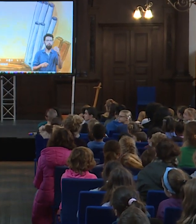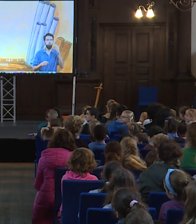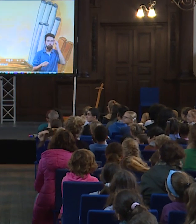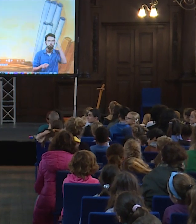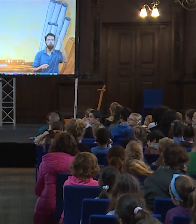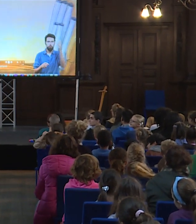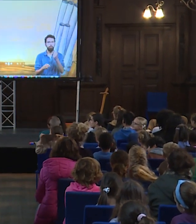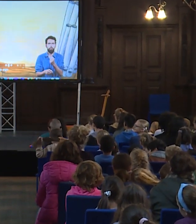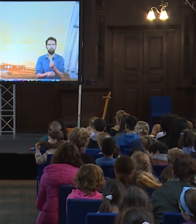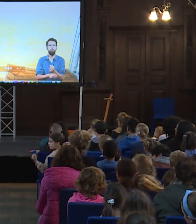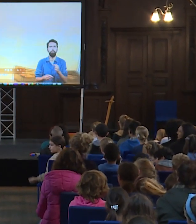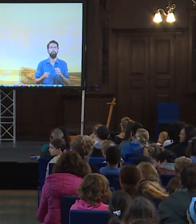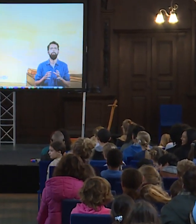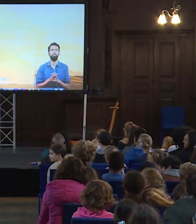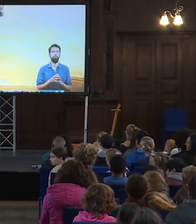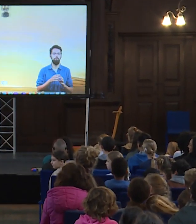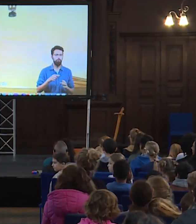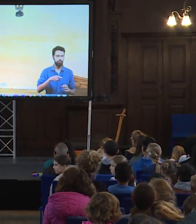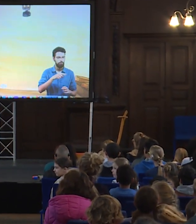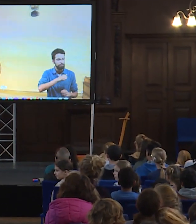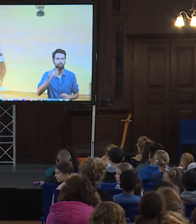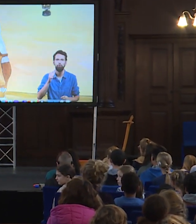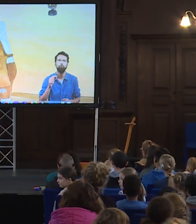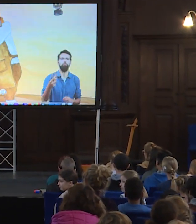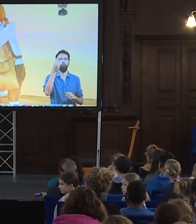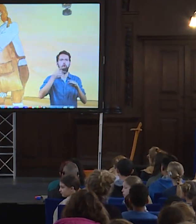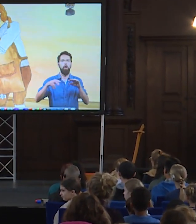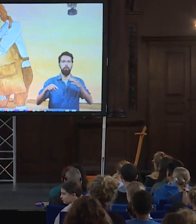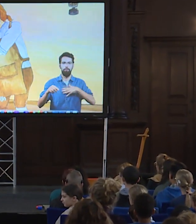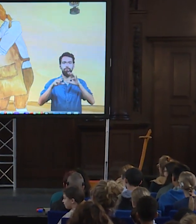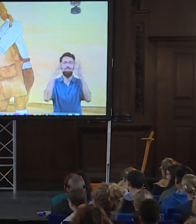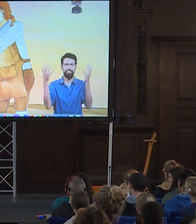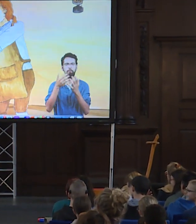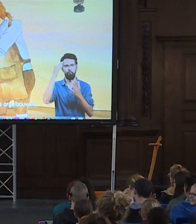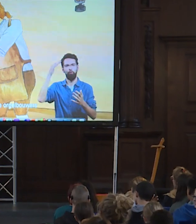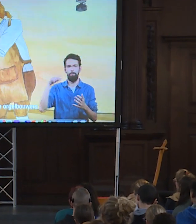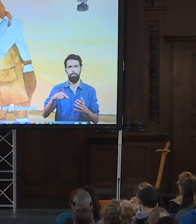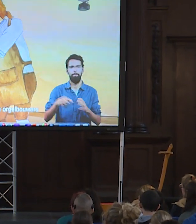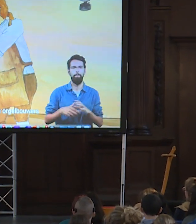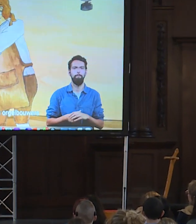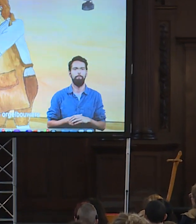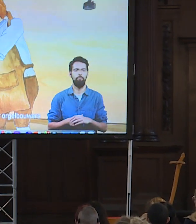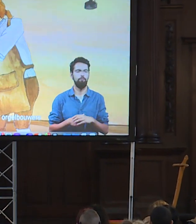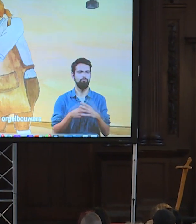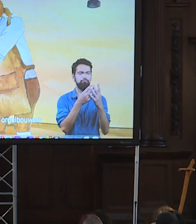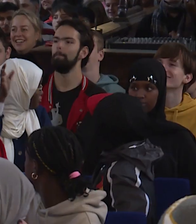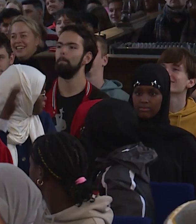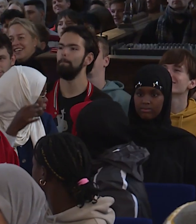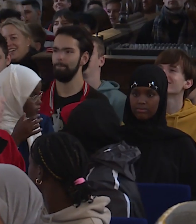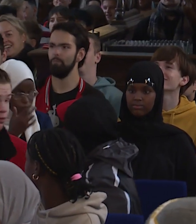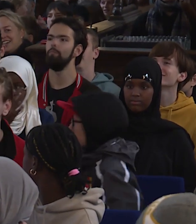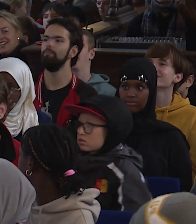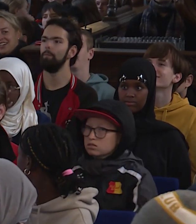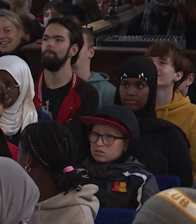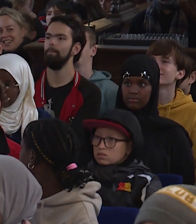Voordat het concert begon, keken de leerlingen naar een animatiefilm van John en Sophie Kroesen over orgelbouwer Snitker. Gerrit van het